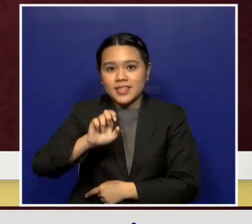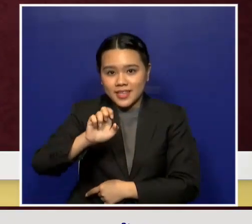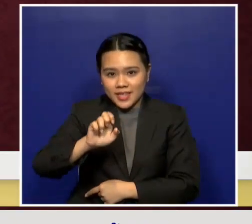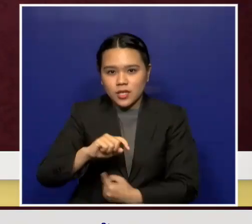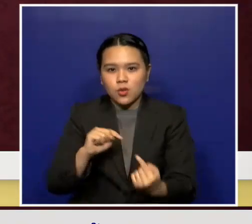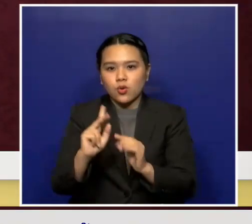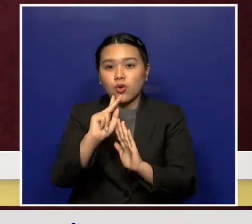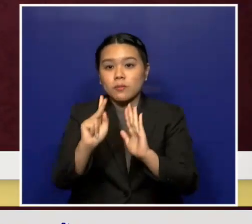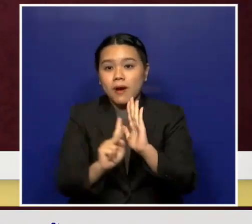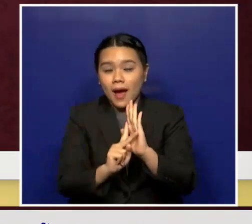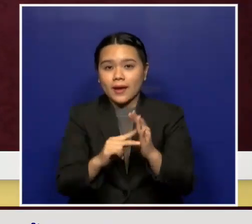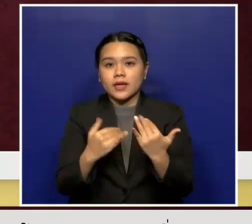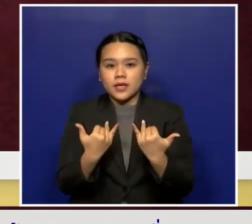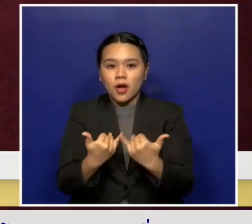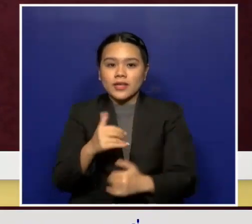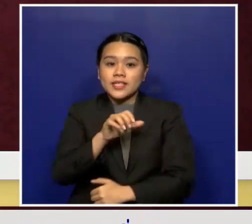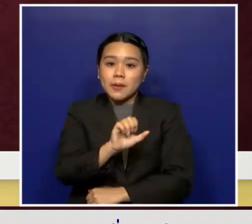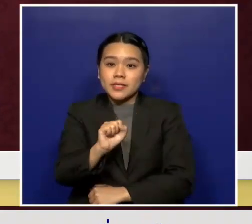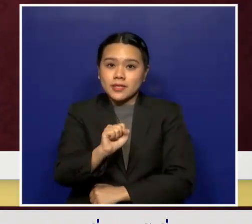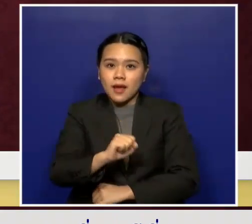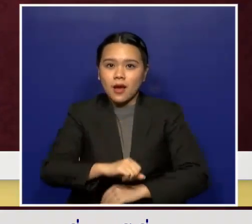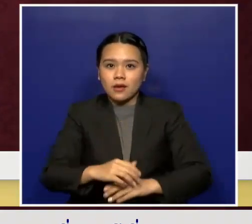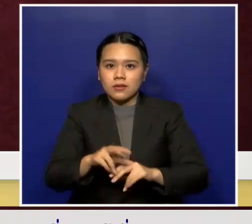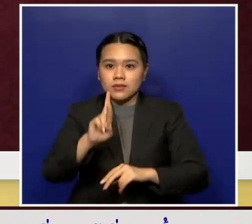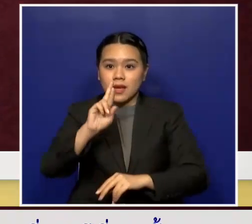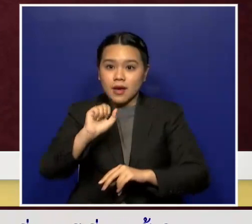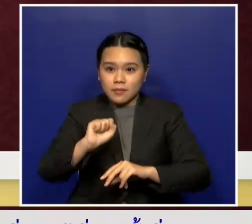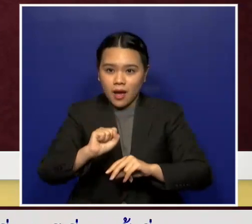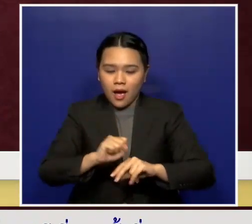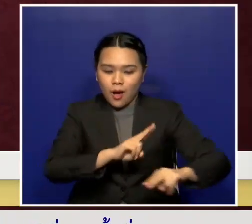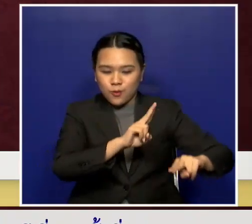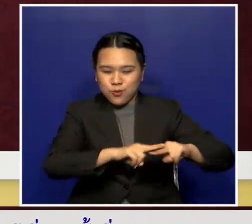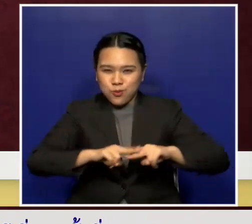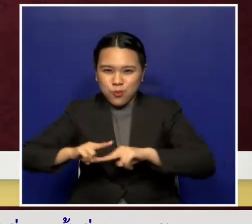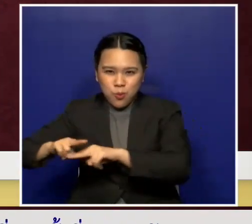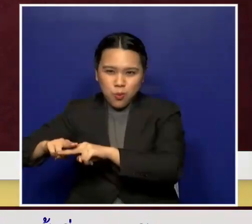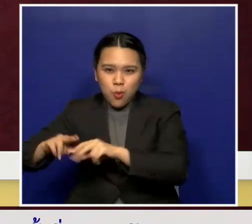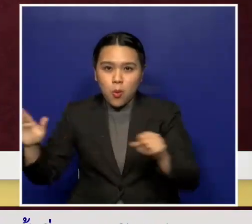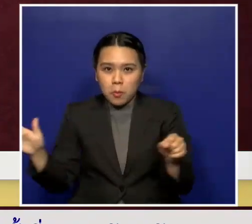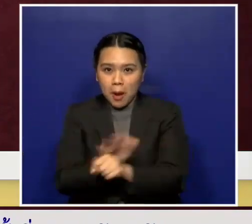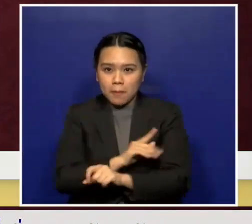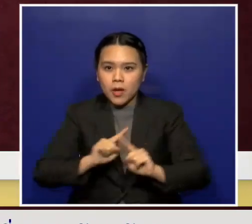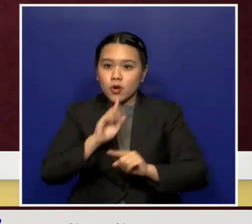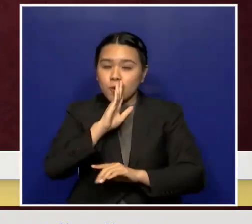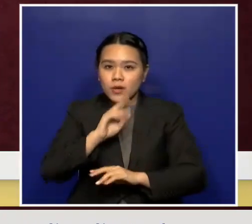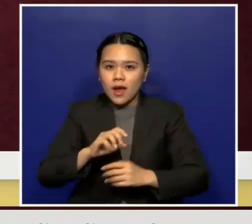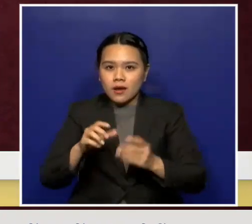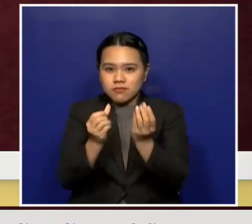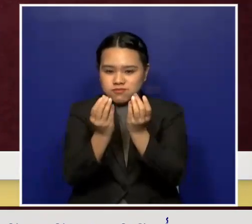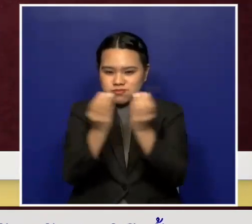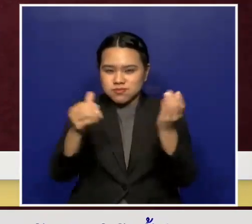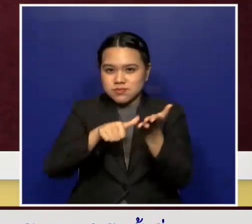กในสภาวันนี้เรานั่งกันอยู่เนี่ยเต็มพืชเลยพอจะยกมือแก้รัฐธรรมนูญเป็นไงครับไปไม่เป็นเลยต้องมีส